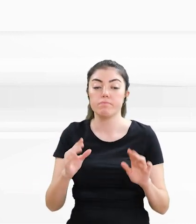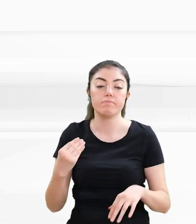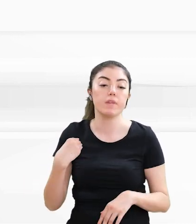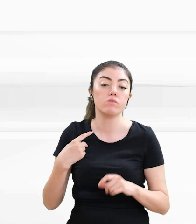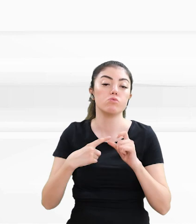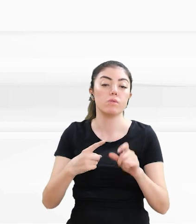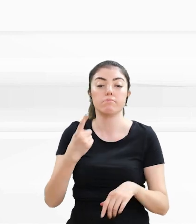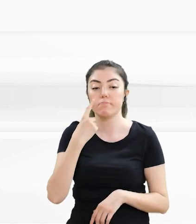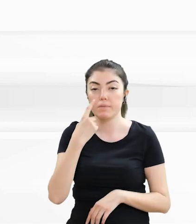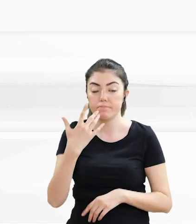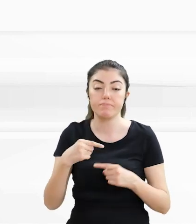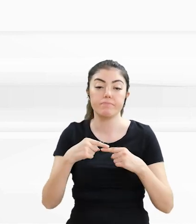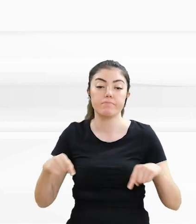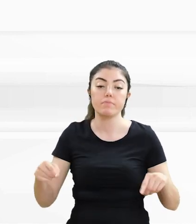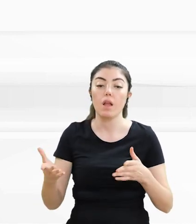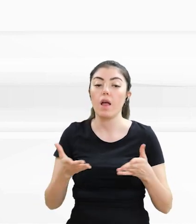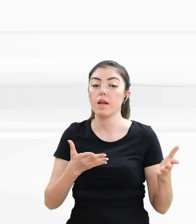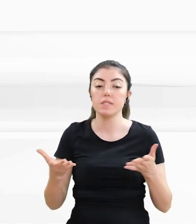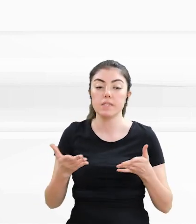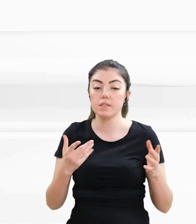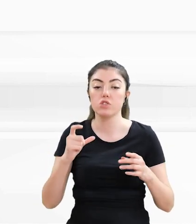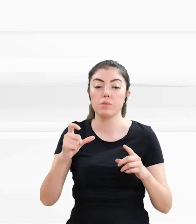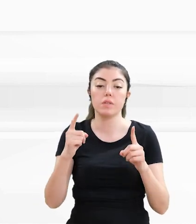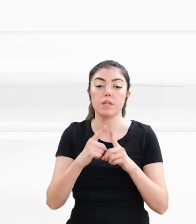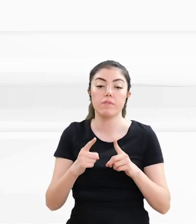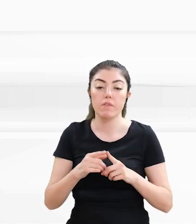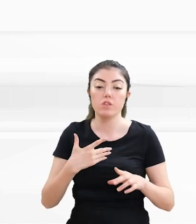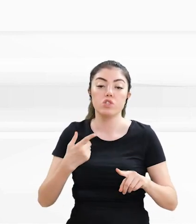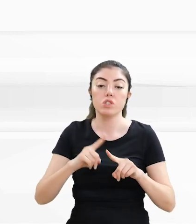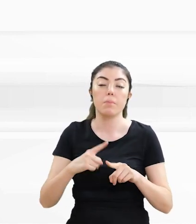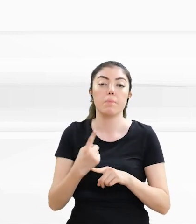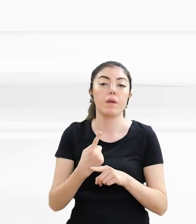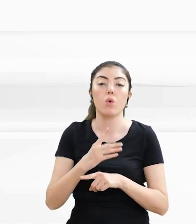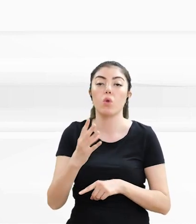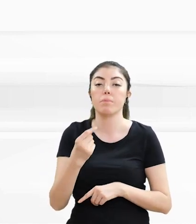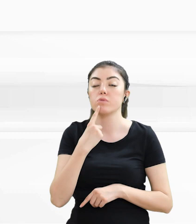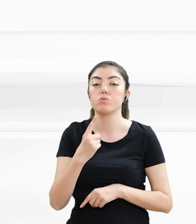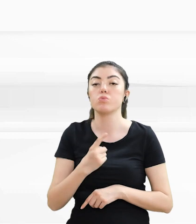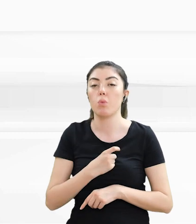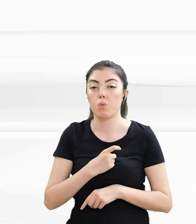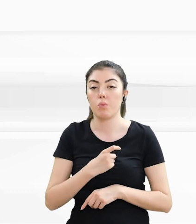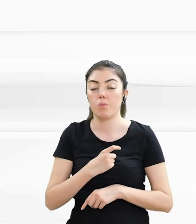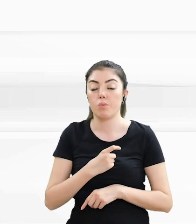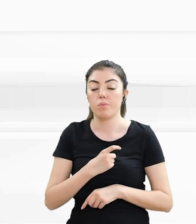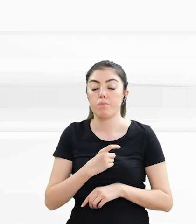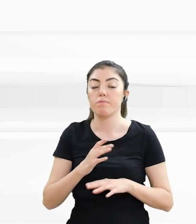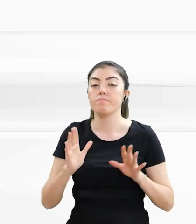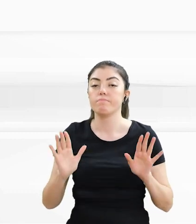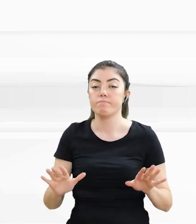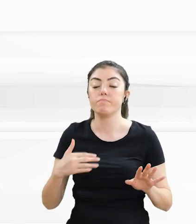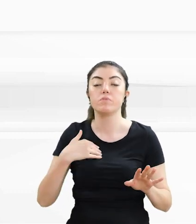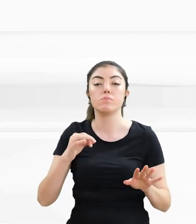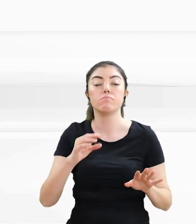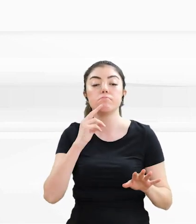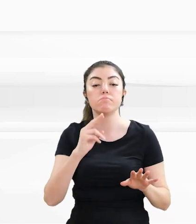yeni sorumuza bakalım Aşağıdakilerden hangisi burada verilen cebirsel ifadenin çarpanlarından biridir